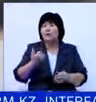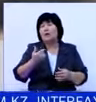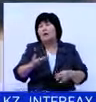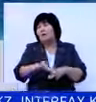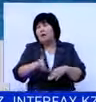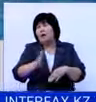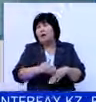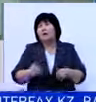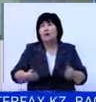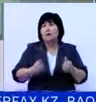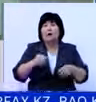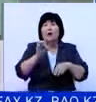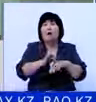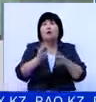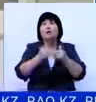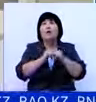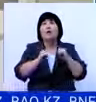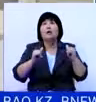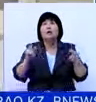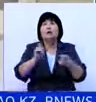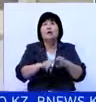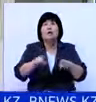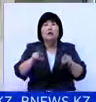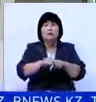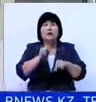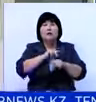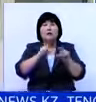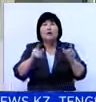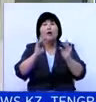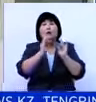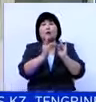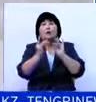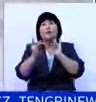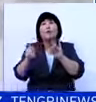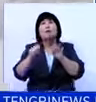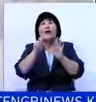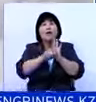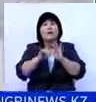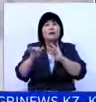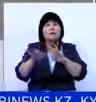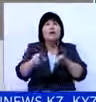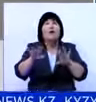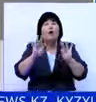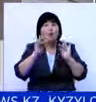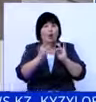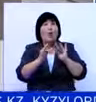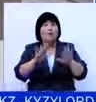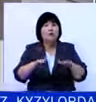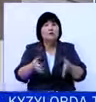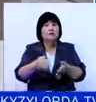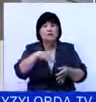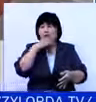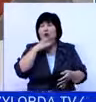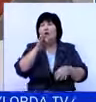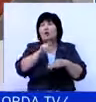арпалысуда. Ауру санының артуына байланысты құзырлы мекеме төсек орындарына ревизия жасады. Орын жеткілікті.